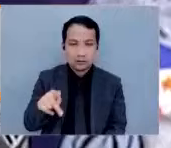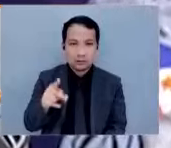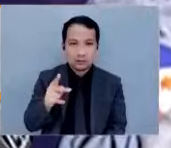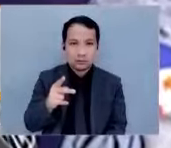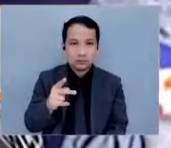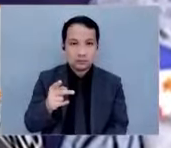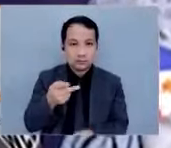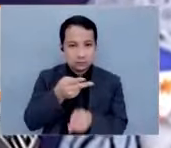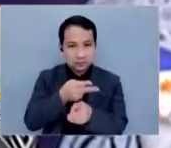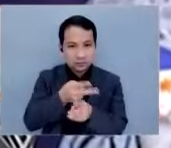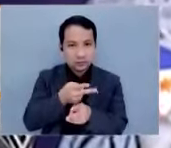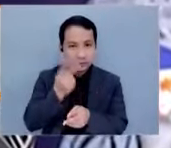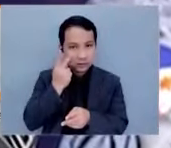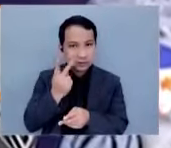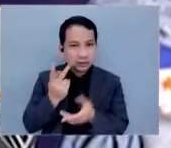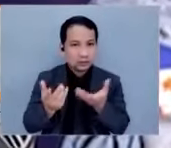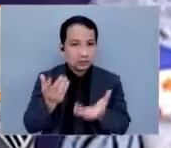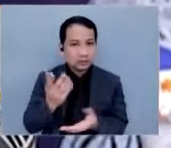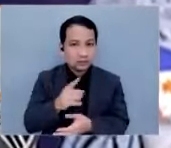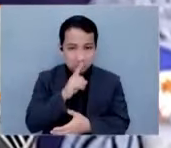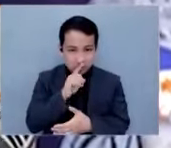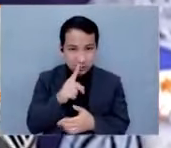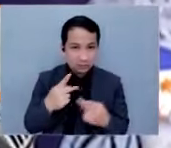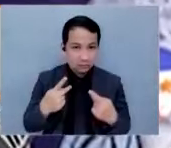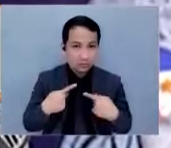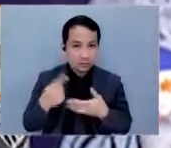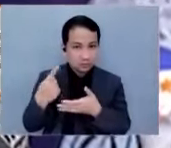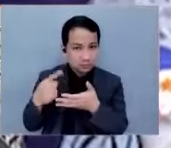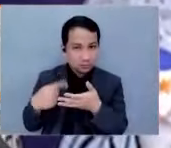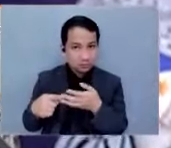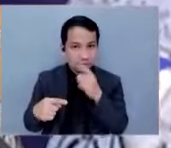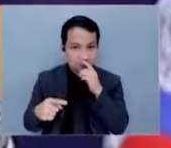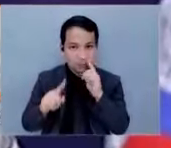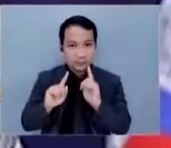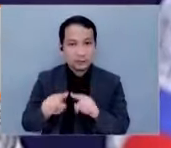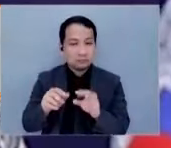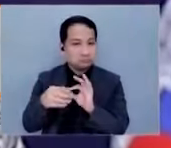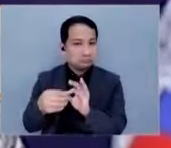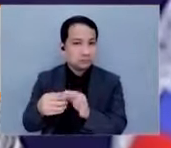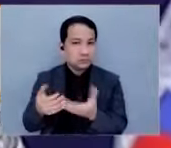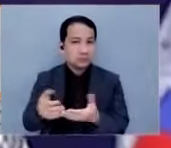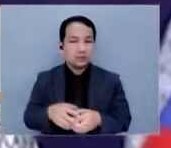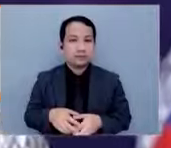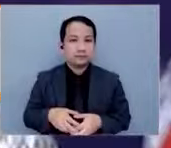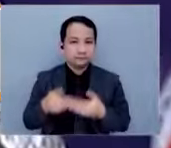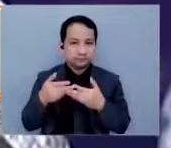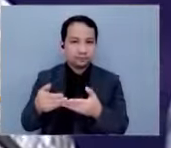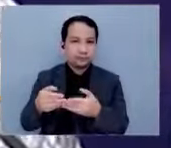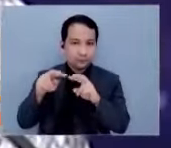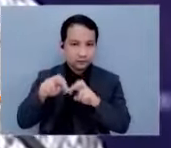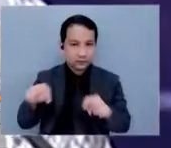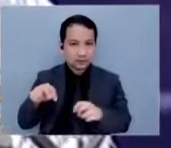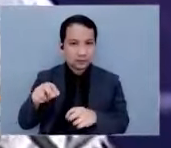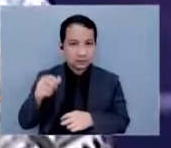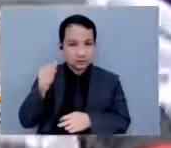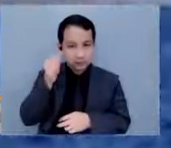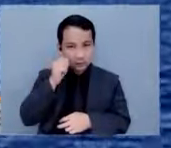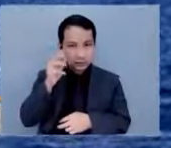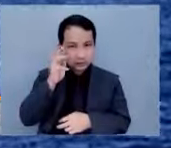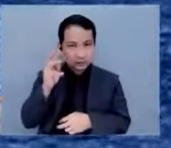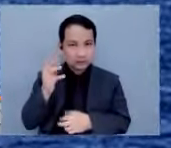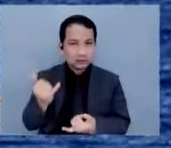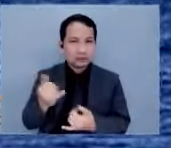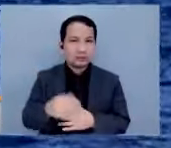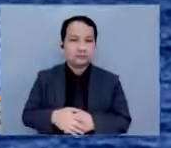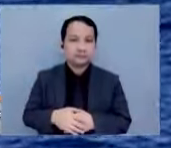it, we're going to validate this all these reports. Tuloy-tuloy lang yung maritime domain awareness. Ang